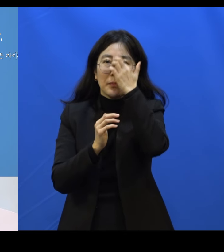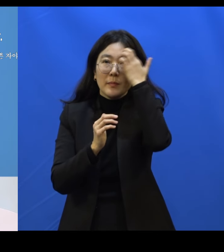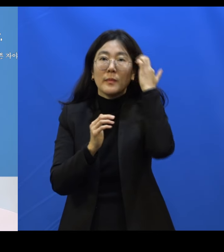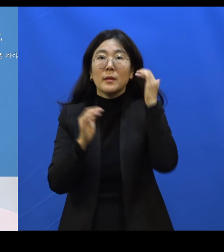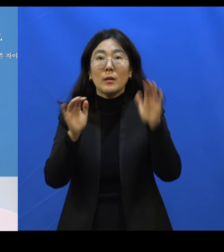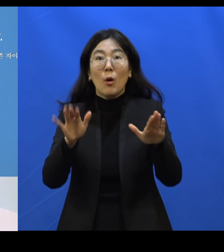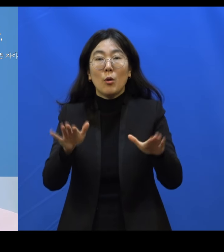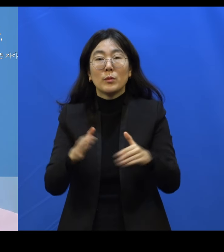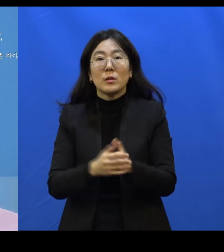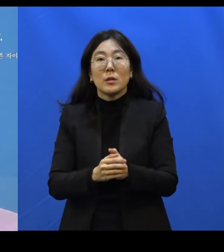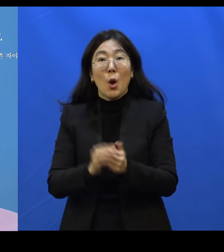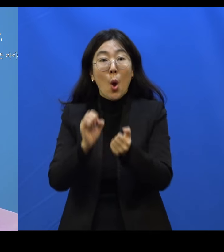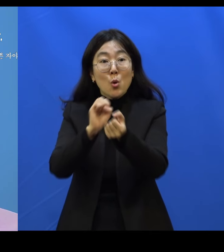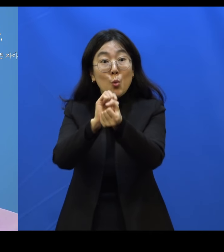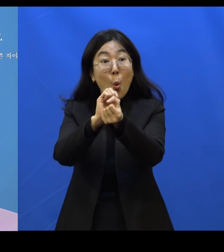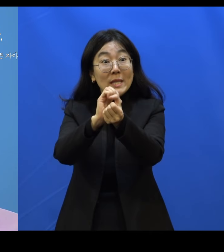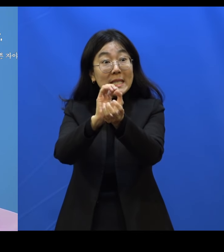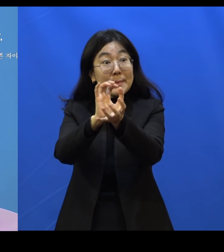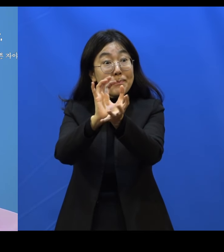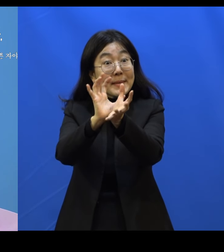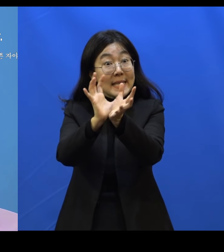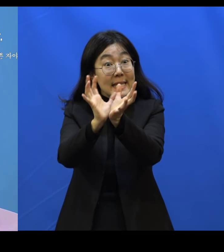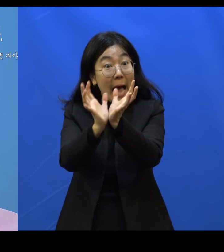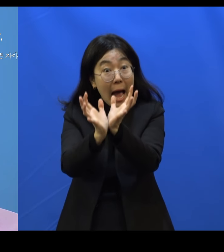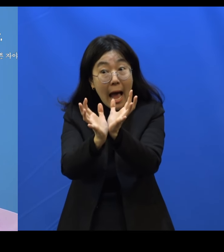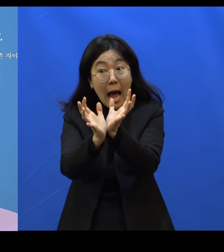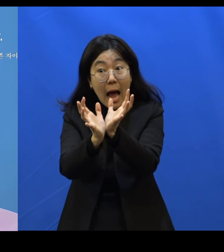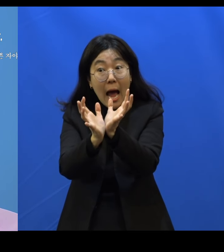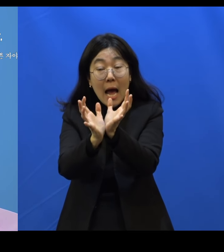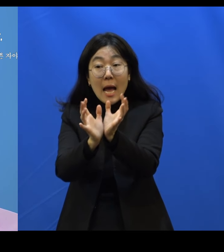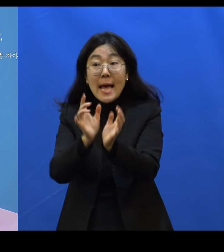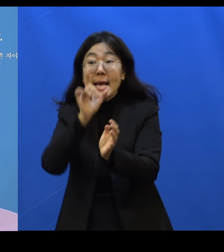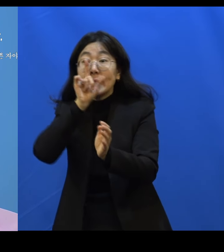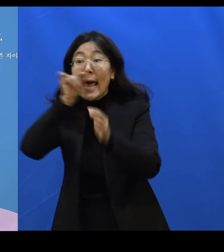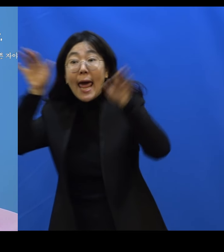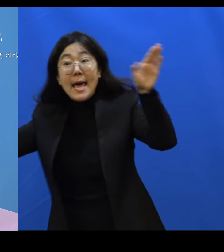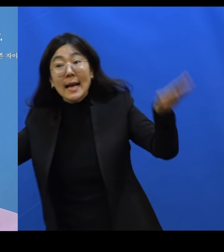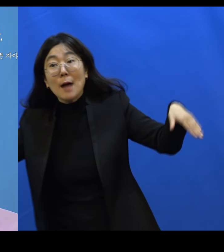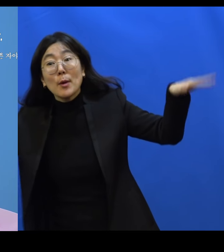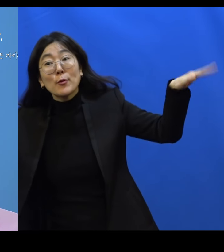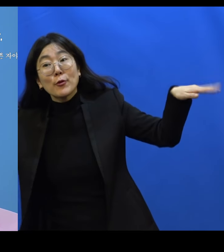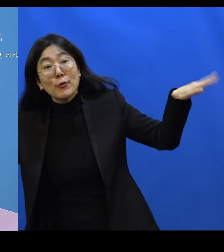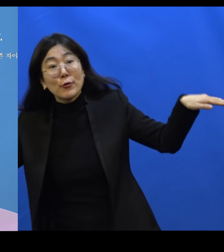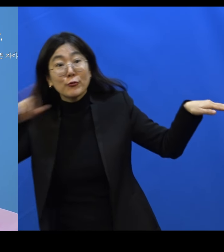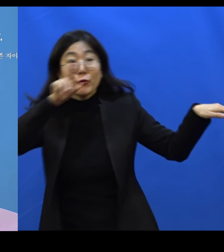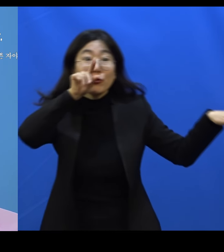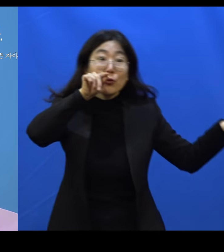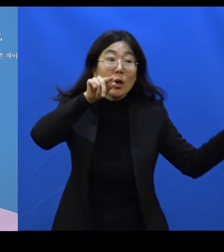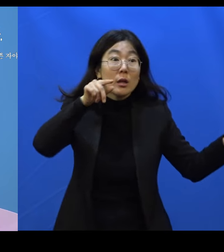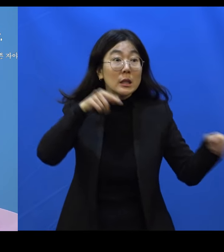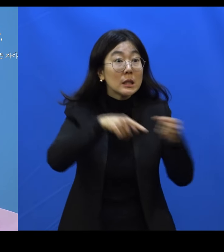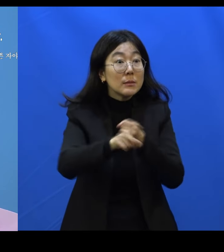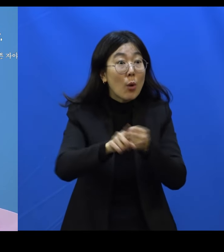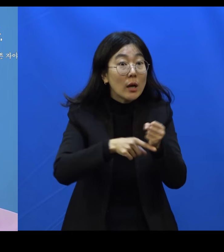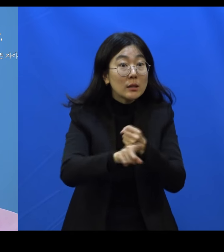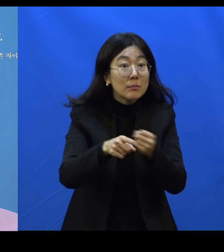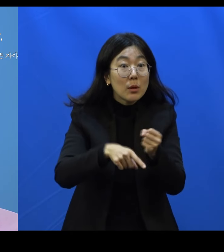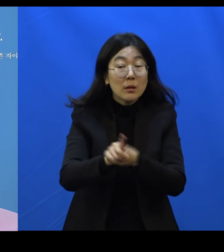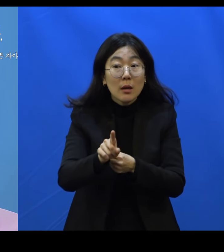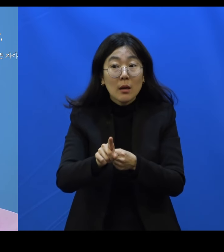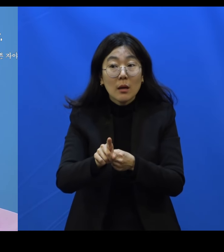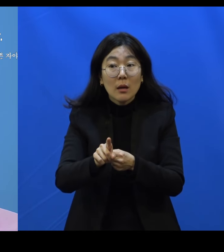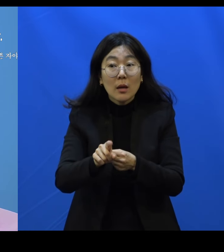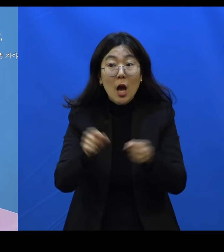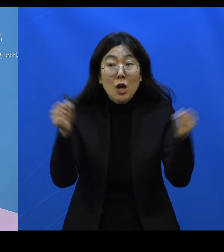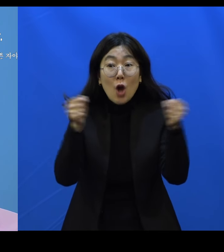자, 여러분, 꽃이 핀다는 말은 뭐예요? 새가 노래한다, 이 말은 봄이 왔다는 겁니다. 봄이 왔다는 거. 겨울이 지나갔다는 거예요.